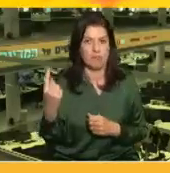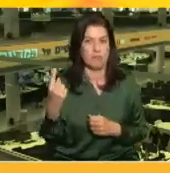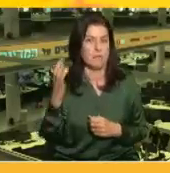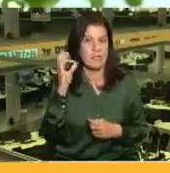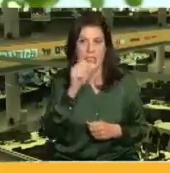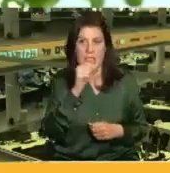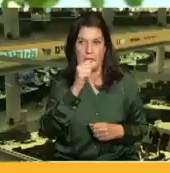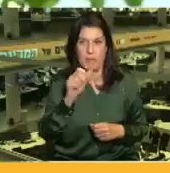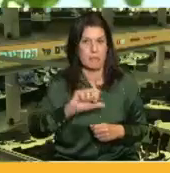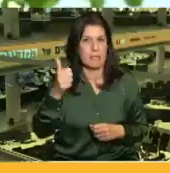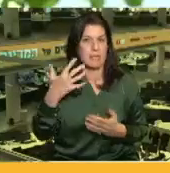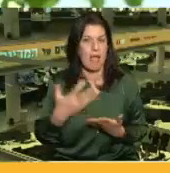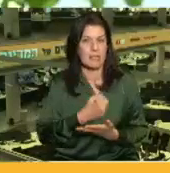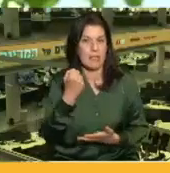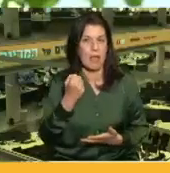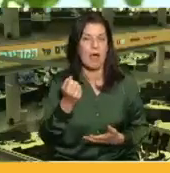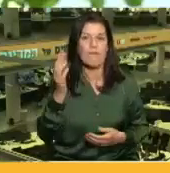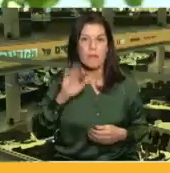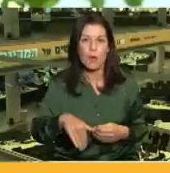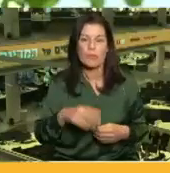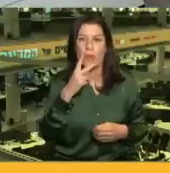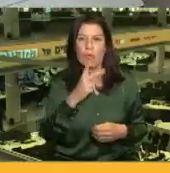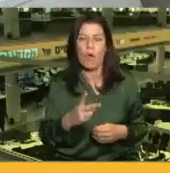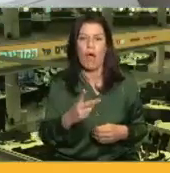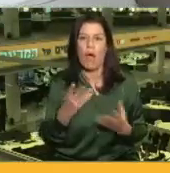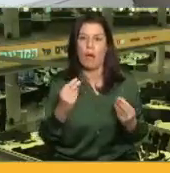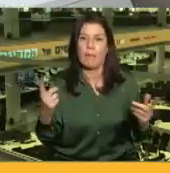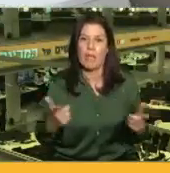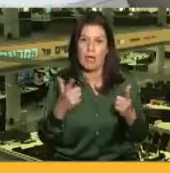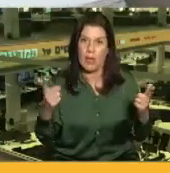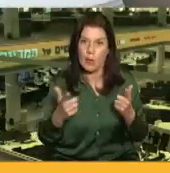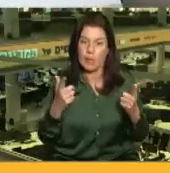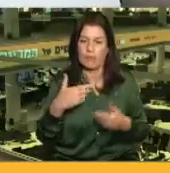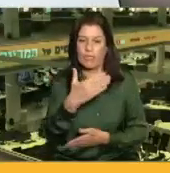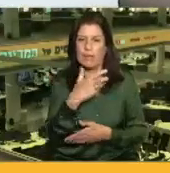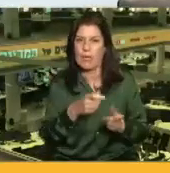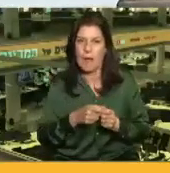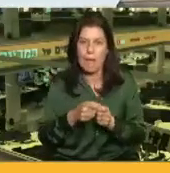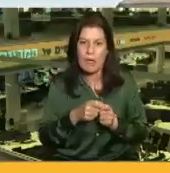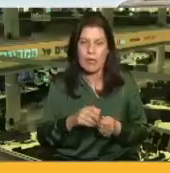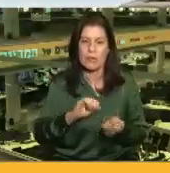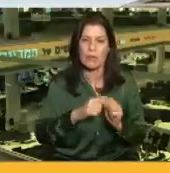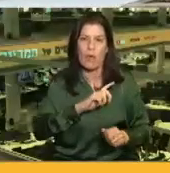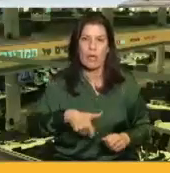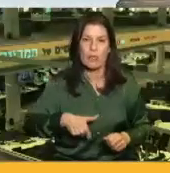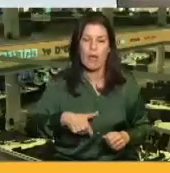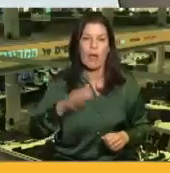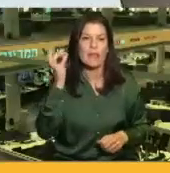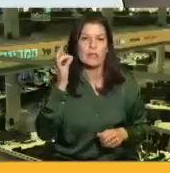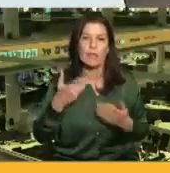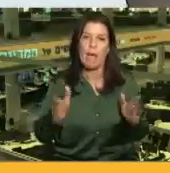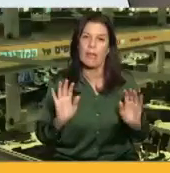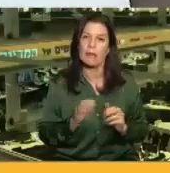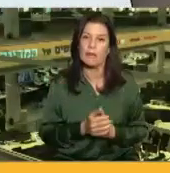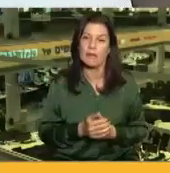בשיא ההצלחה, ובכל זאת רואה אירוע אחרי אירוע, שמאורגן על ידי המדינה, על ידי השלטון המקומי, ונשים לא נמצאות שם. את